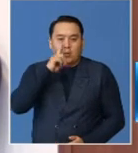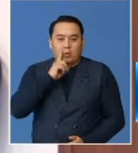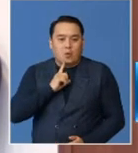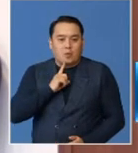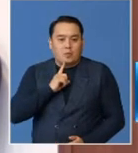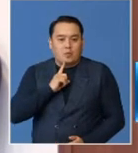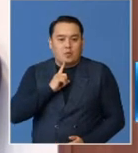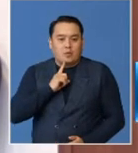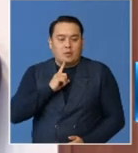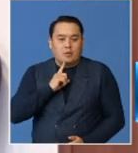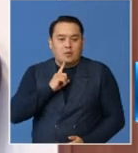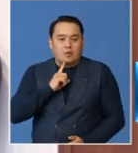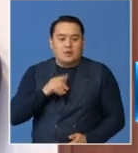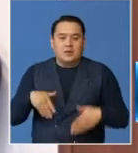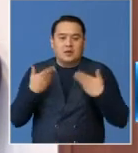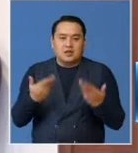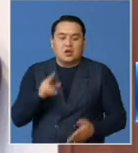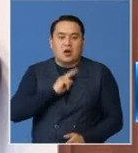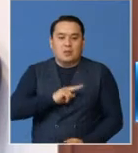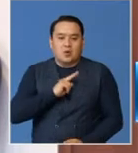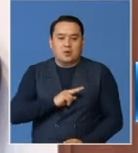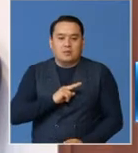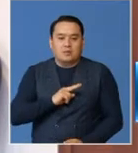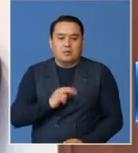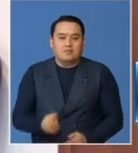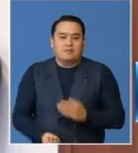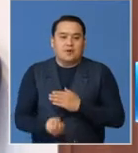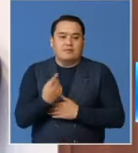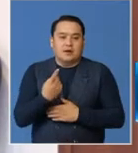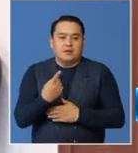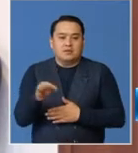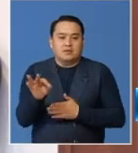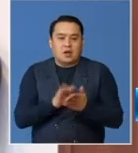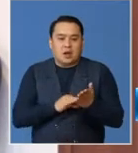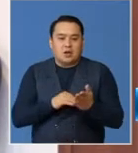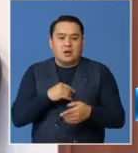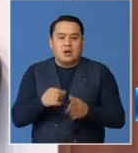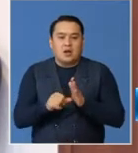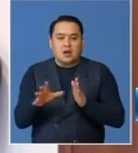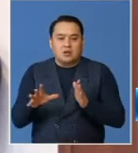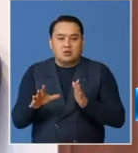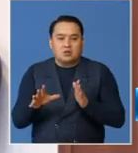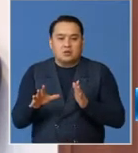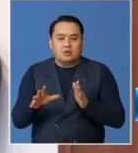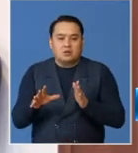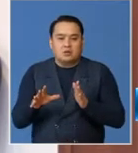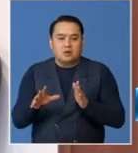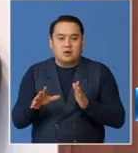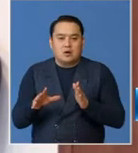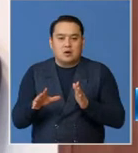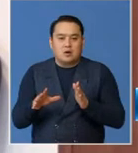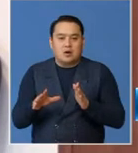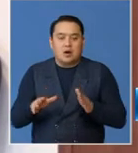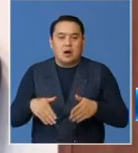Как у нас вакансии появляются, мы сразу ставим ее электронную биржу. Оттуда вот